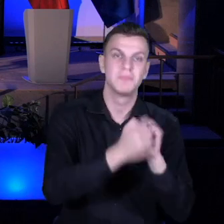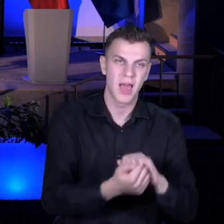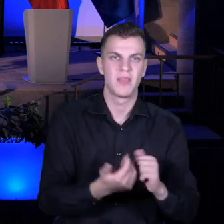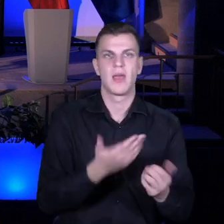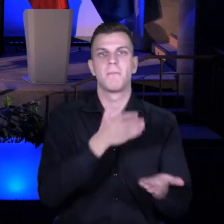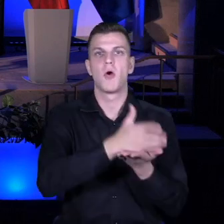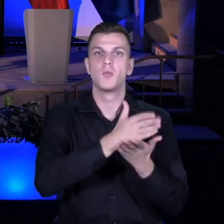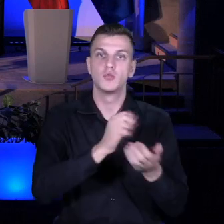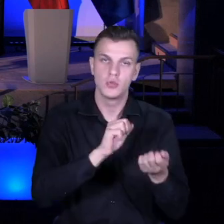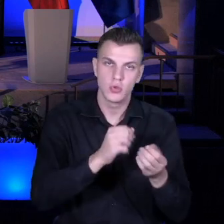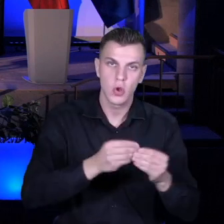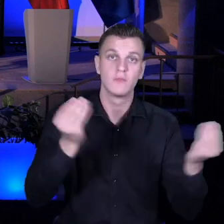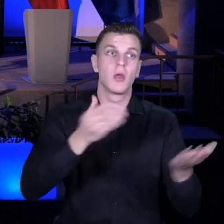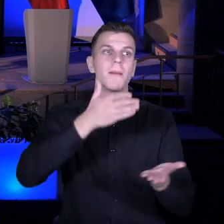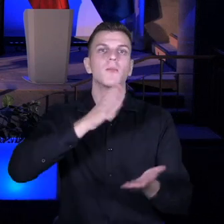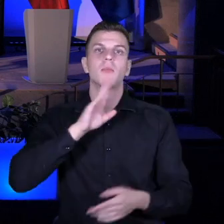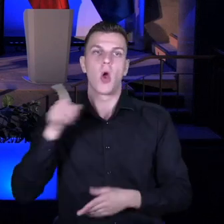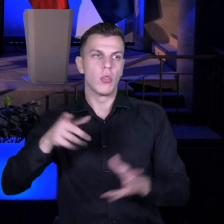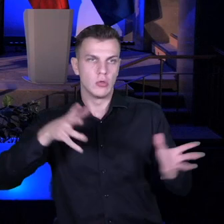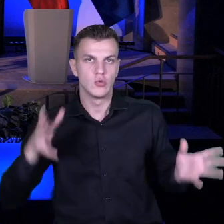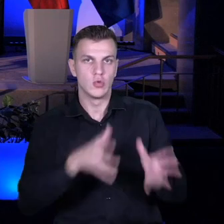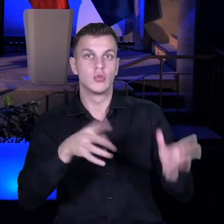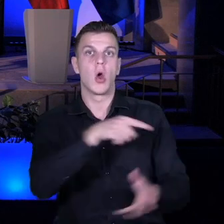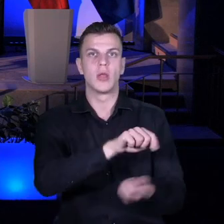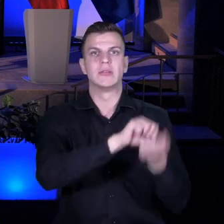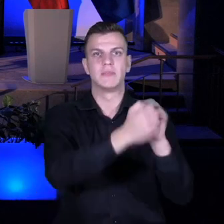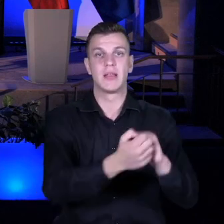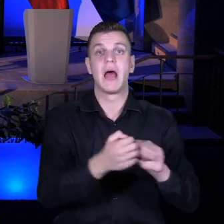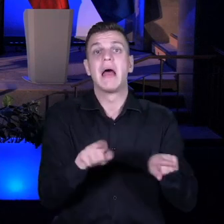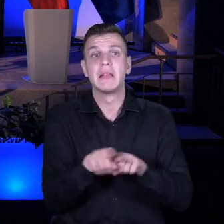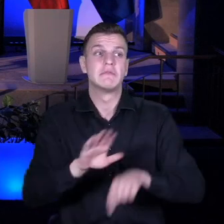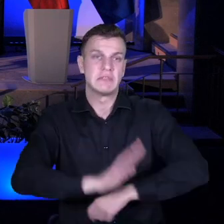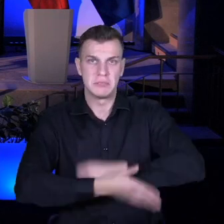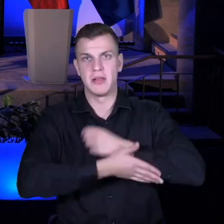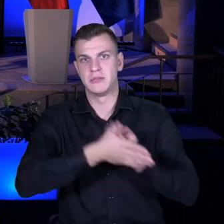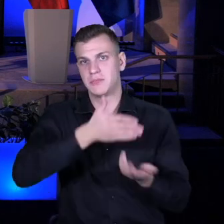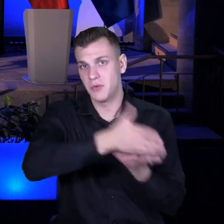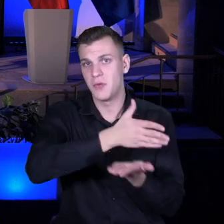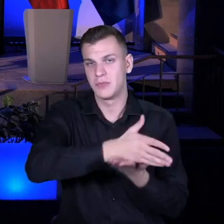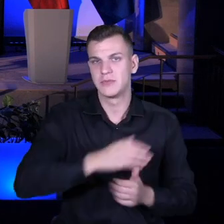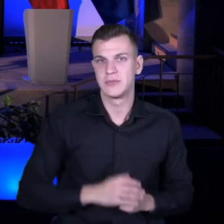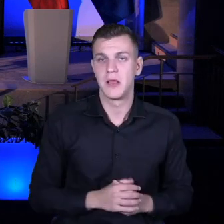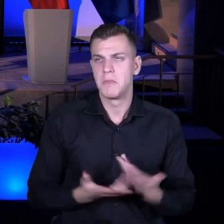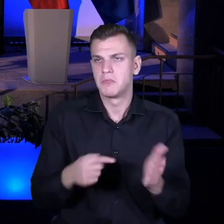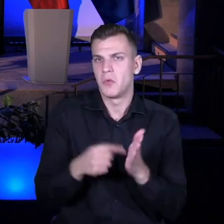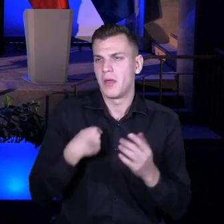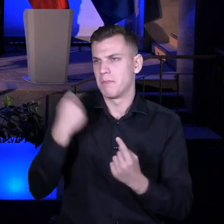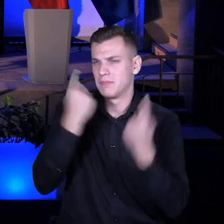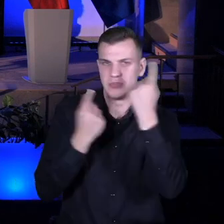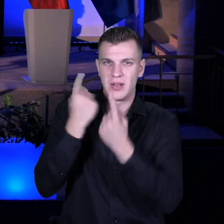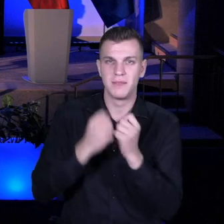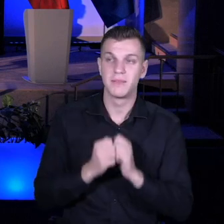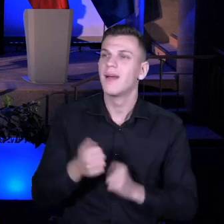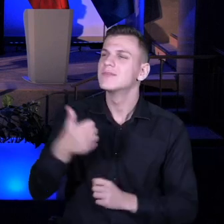tej zmiany i po prostu wspiera. I tutaj też widzę takie powiązanie. Super, dziękuję